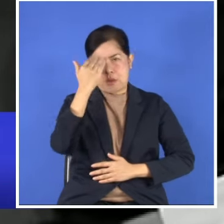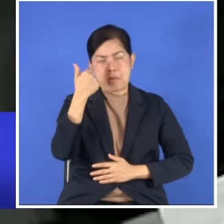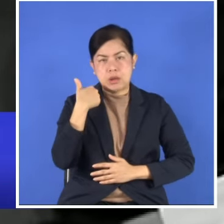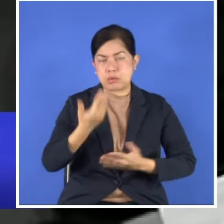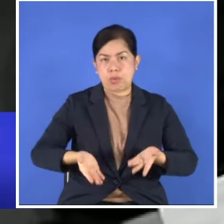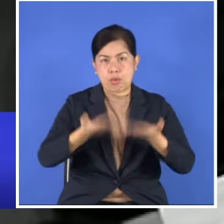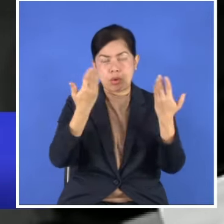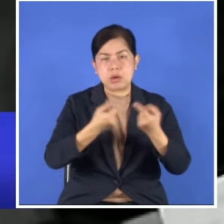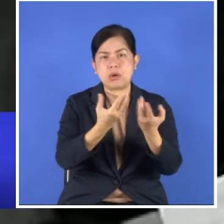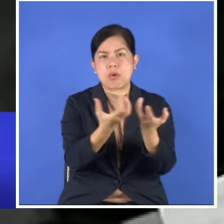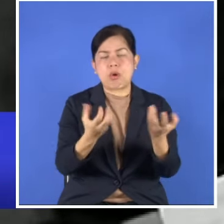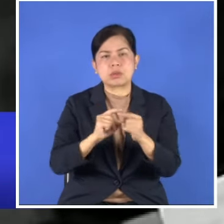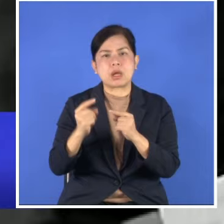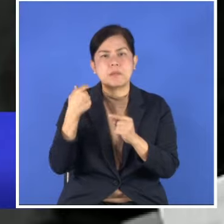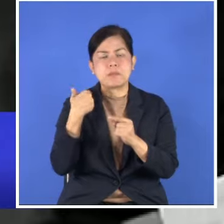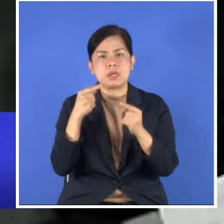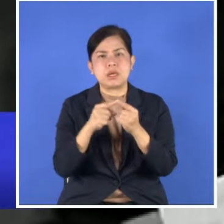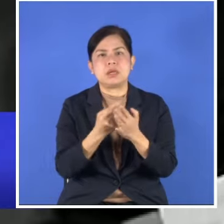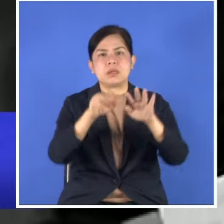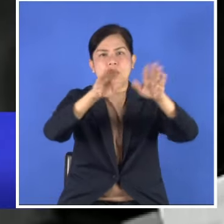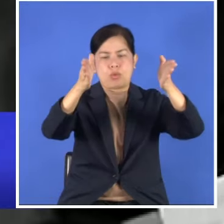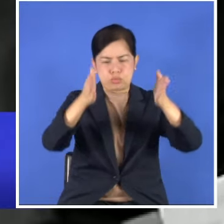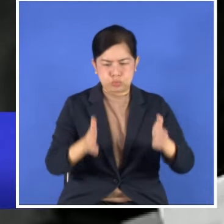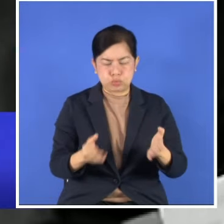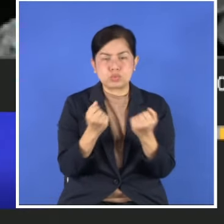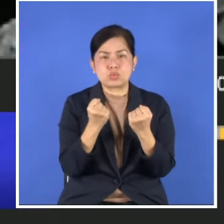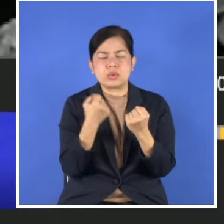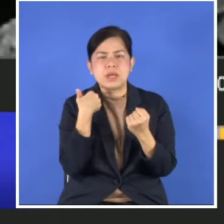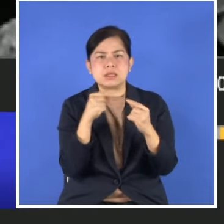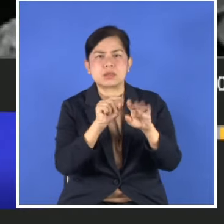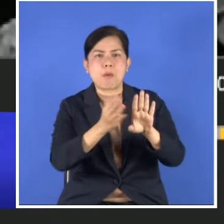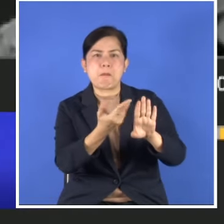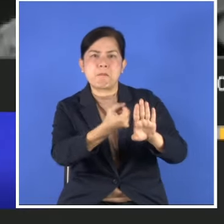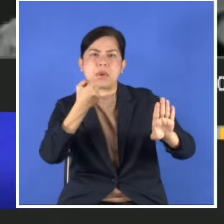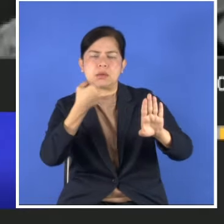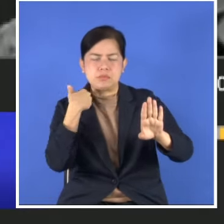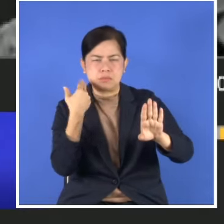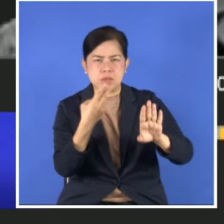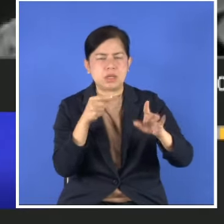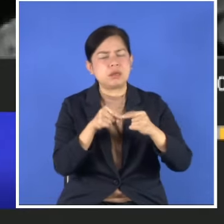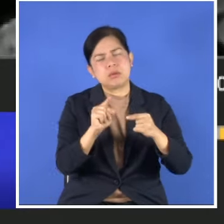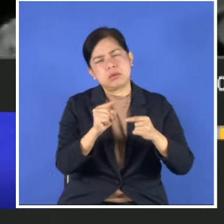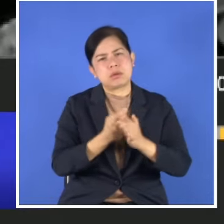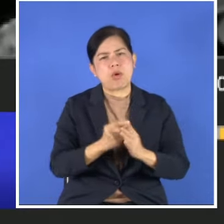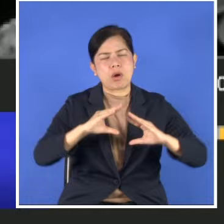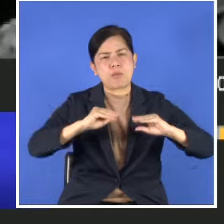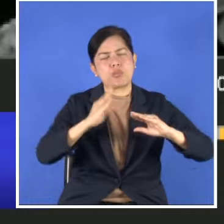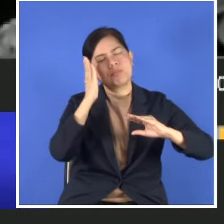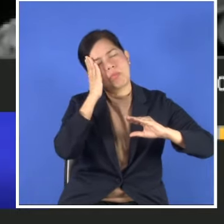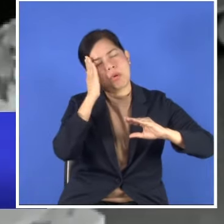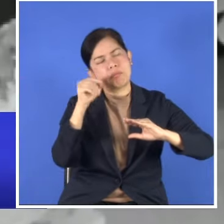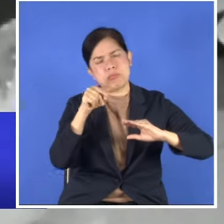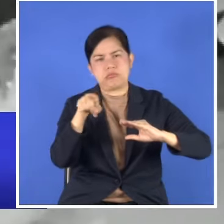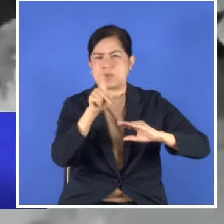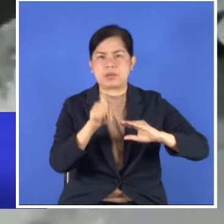ของเปิดตู้เย็นดื่มน้ำอัดลมจิบกาแฟแล้วก็มีร่องรอยมานอนพักที่โซฟาอีกด้วยจากหลักฐานที่พ